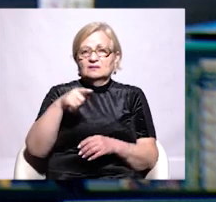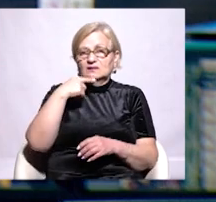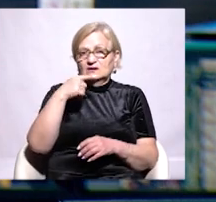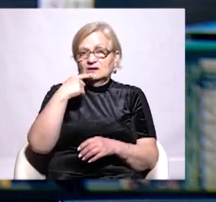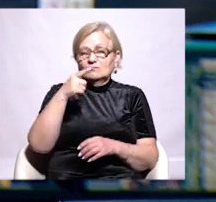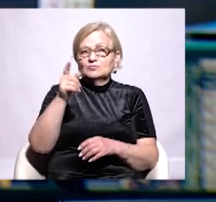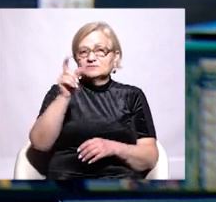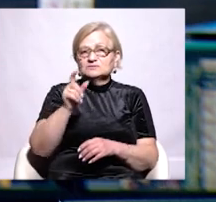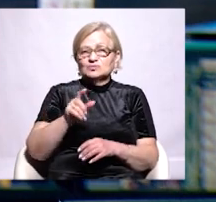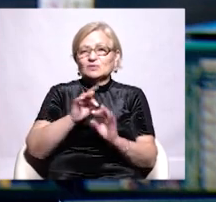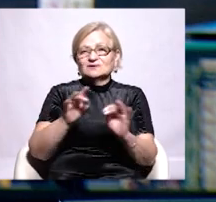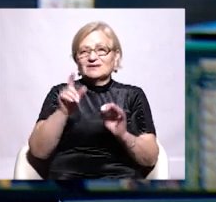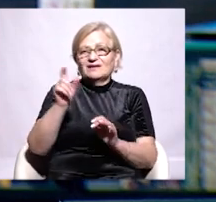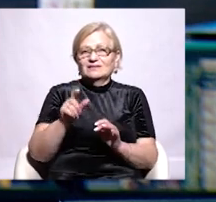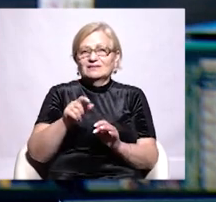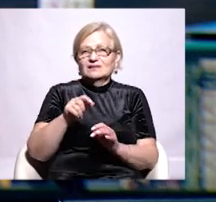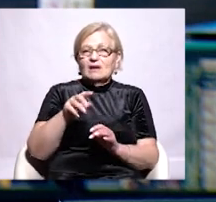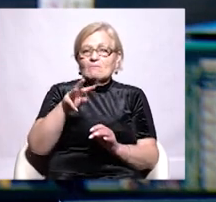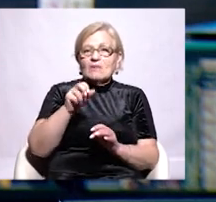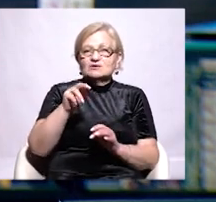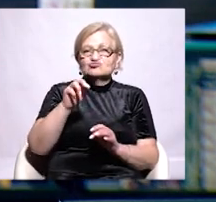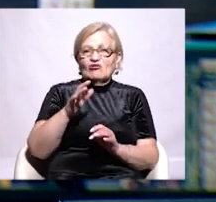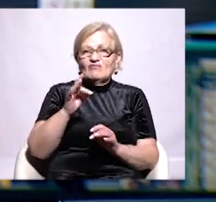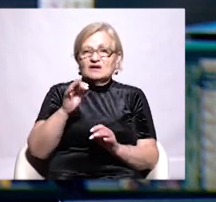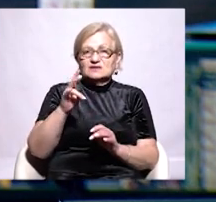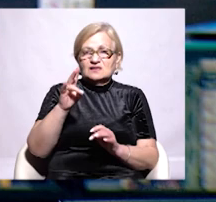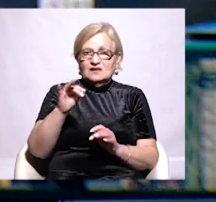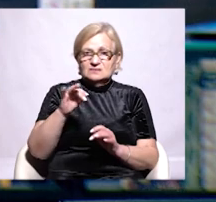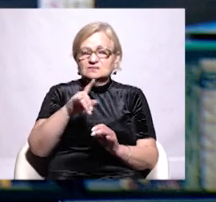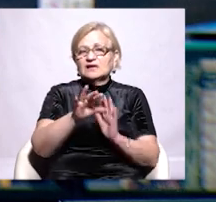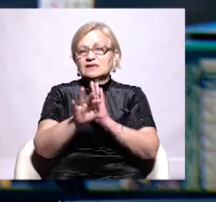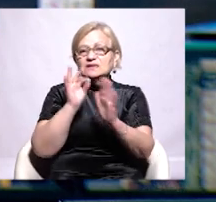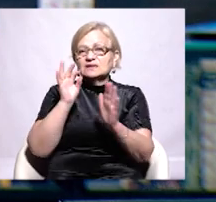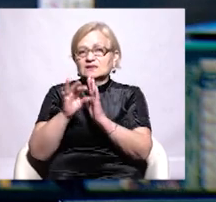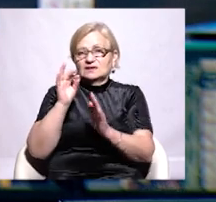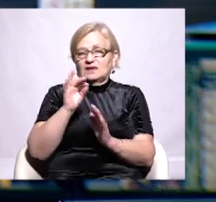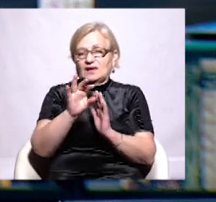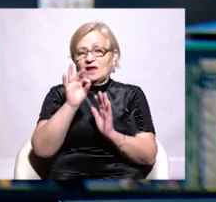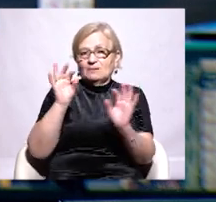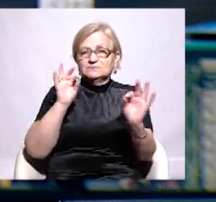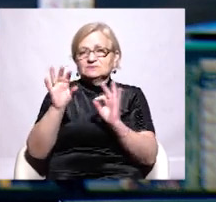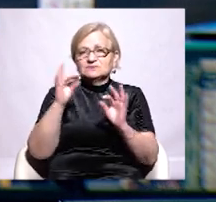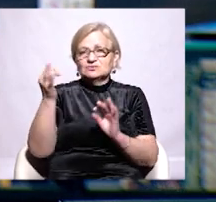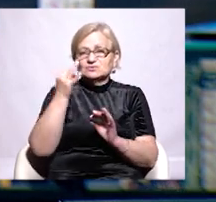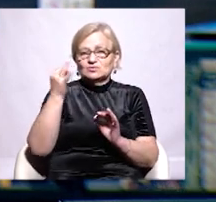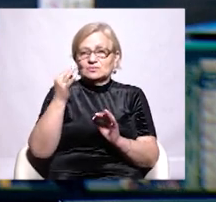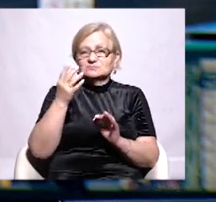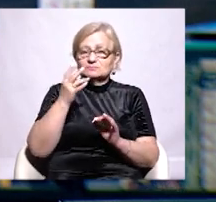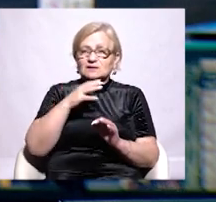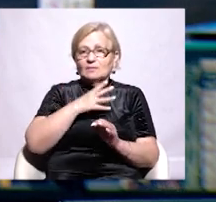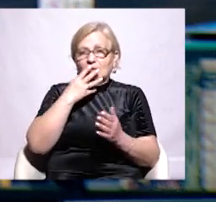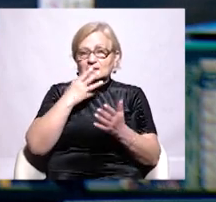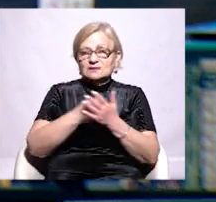ამ ისტორიას. მუხრან მაჭავარიანი იყენებს რაღაცას ლეგენდიდან, რაღაცას ისტორიიდან, მაგრამ